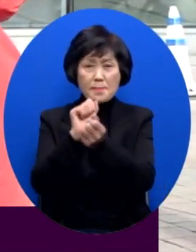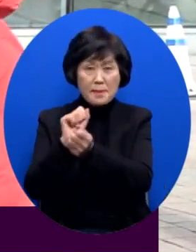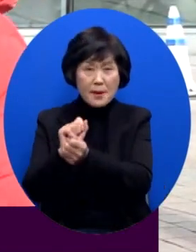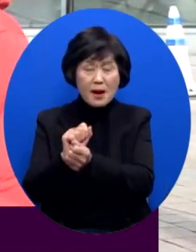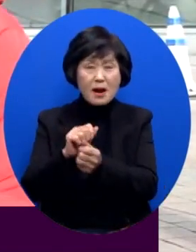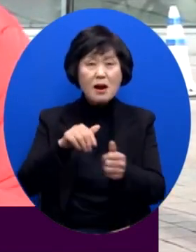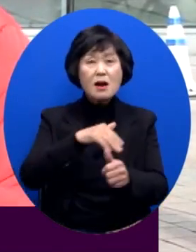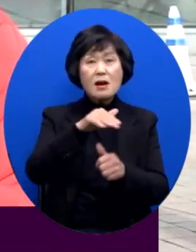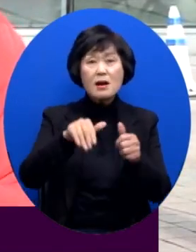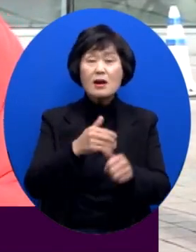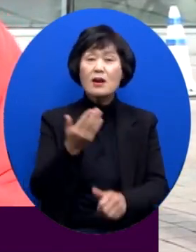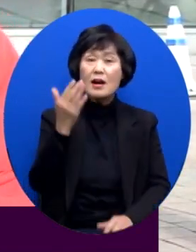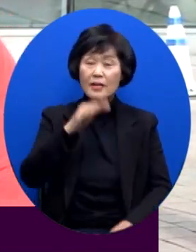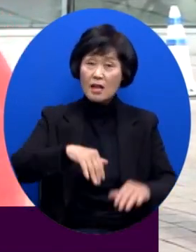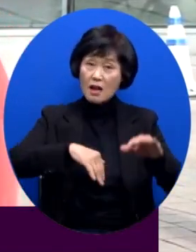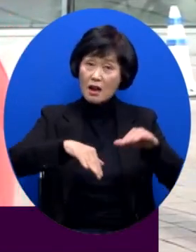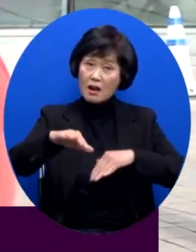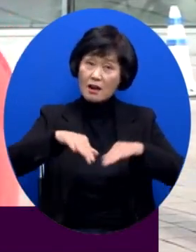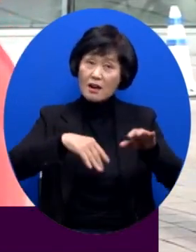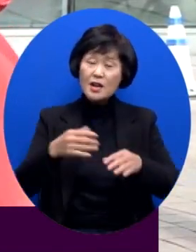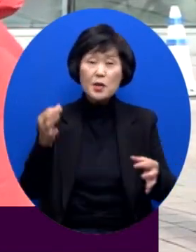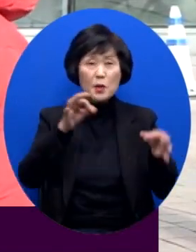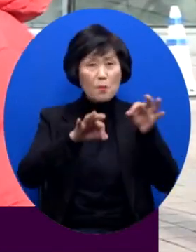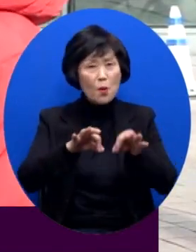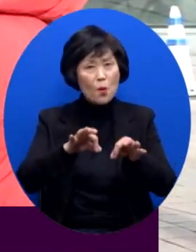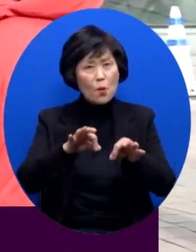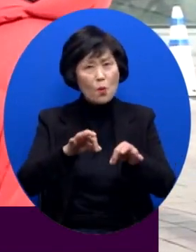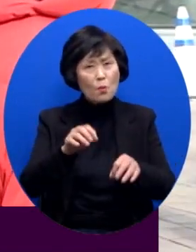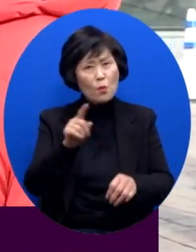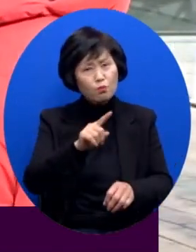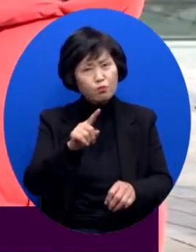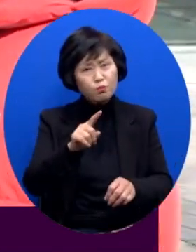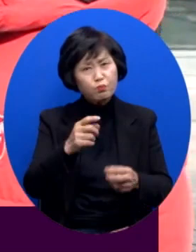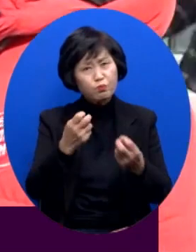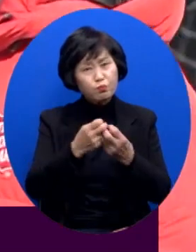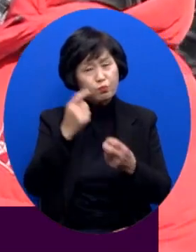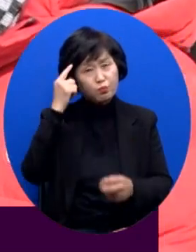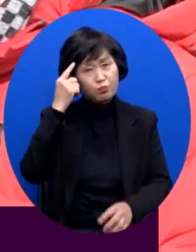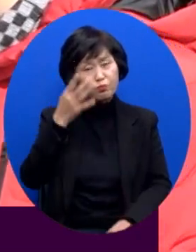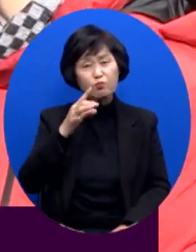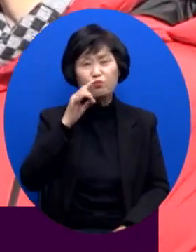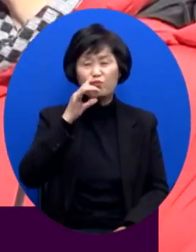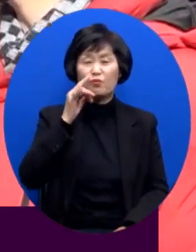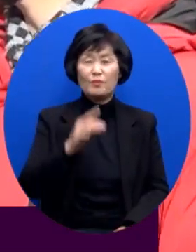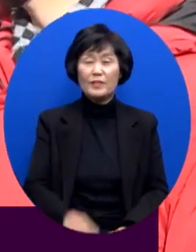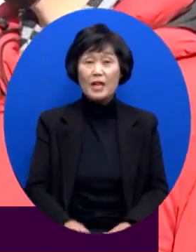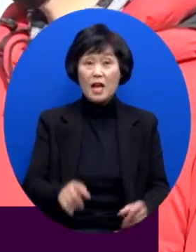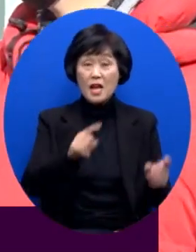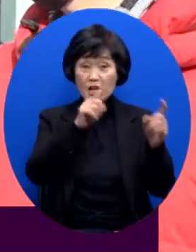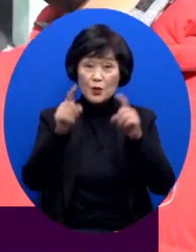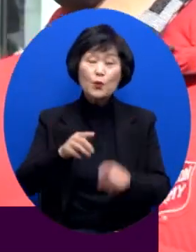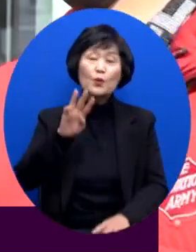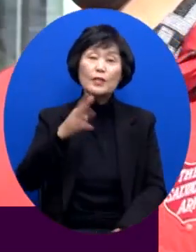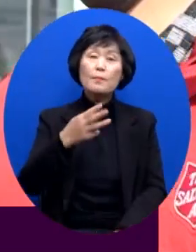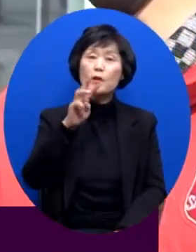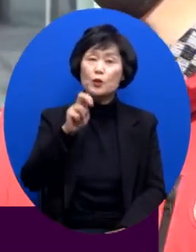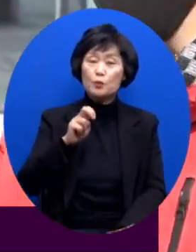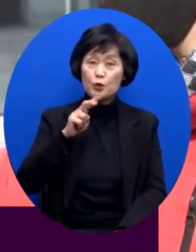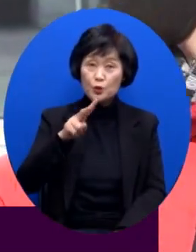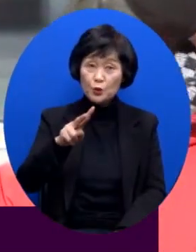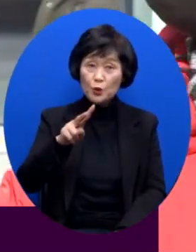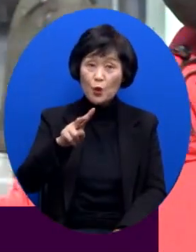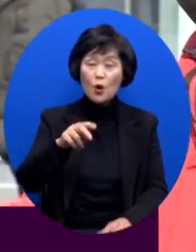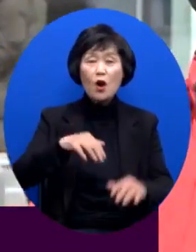거리 모금에는 어떤 영향을 미치고 있는지도 궁금합니다. 저희가 전국 322곳에서 지금 거리 모금을 시작을